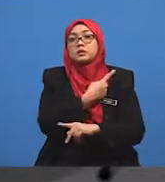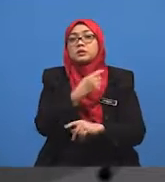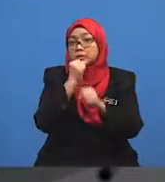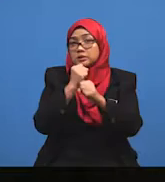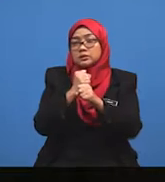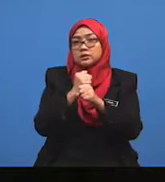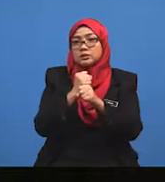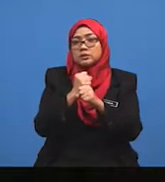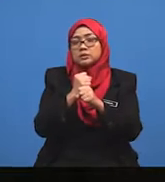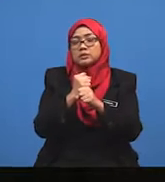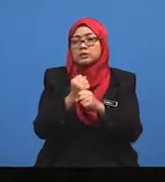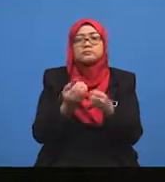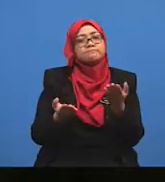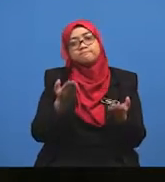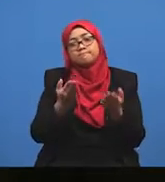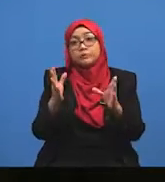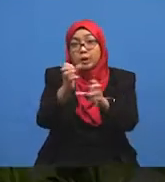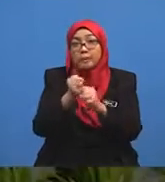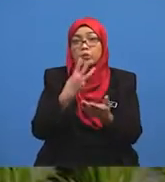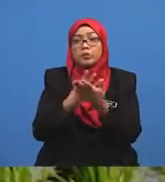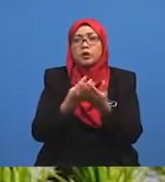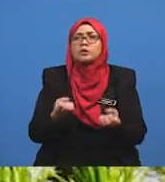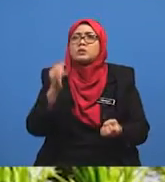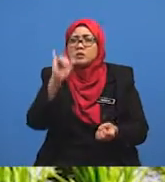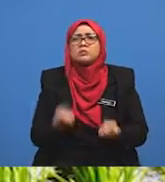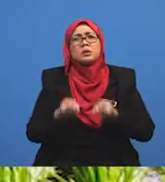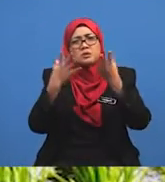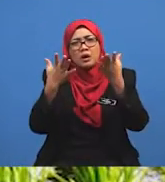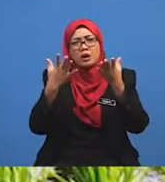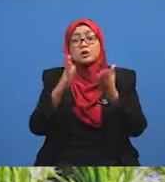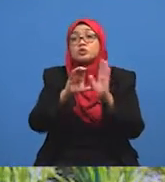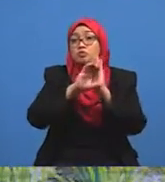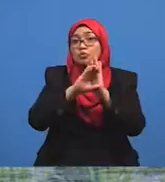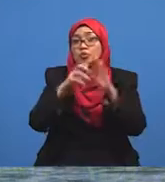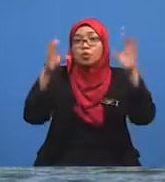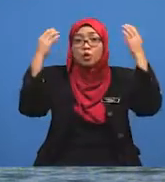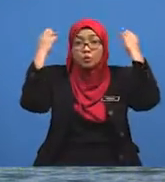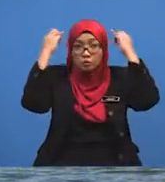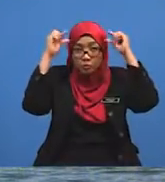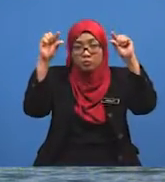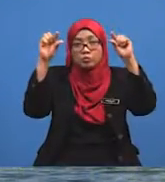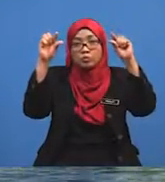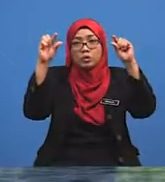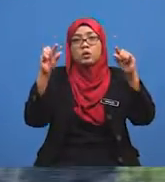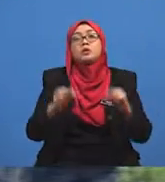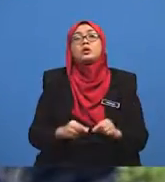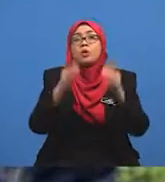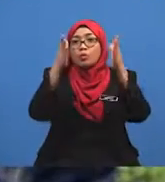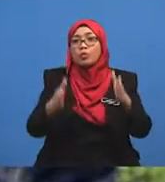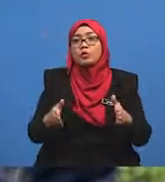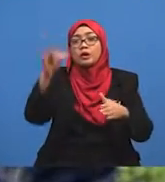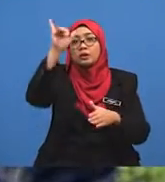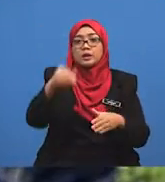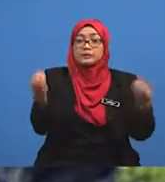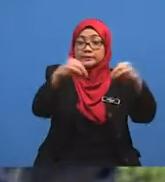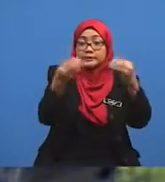petunjuk syariat Islam. Menjadi guru, petani, nelayan ataupun penderi getah adalah pekerjaan yang